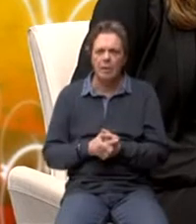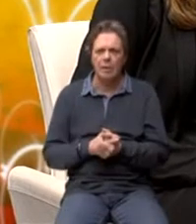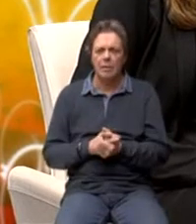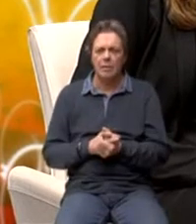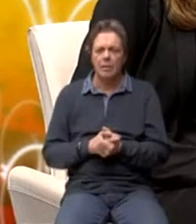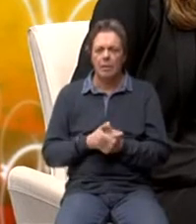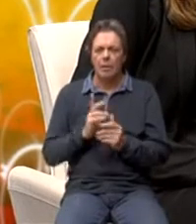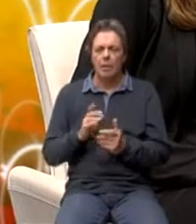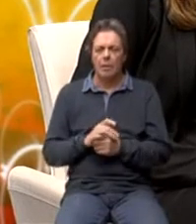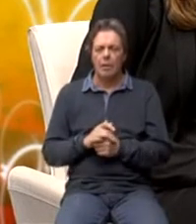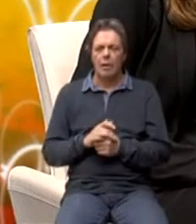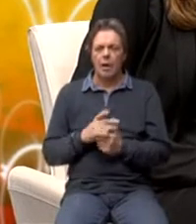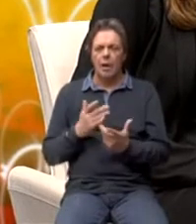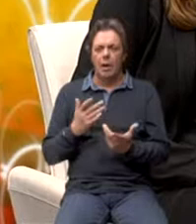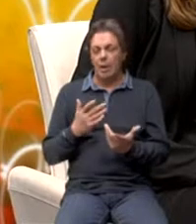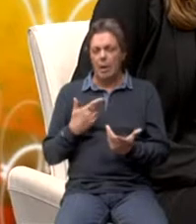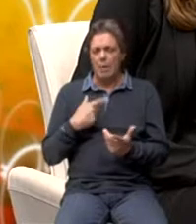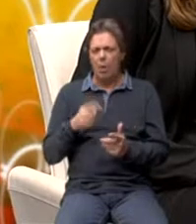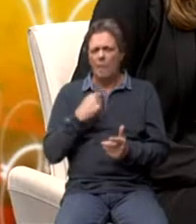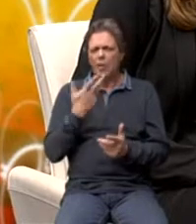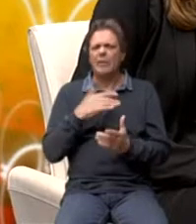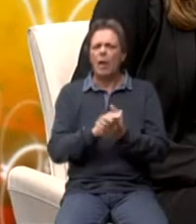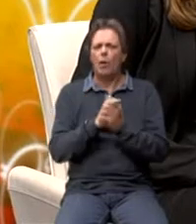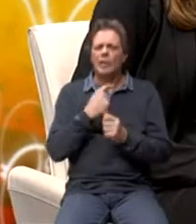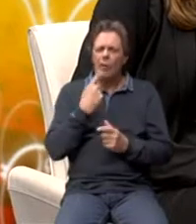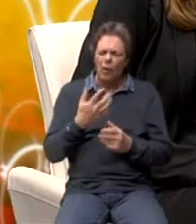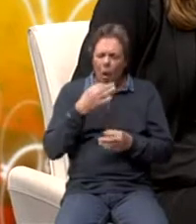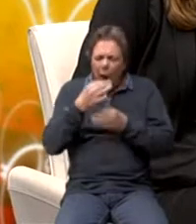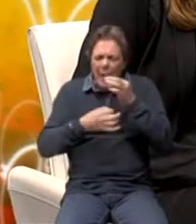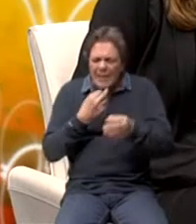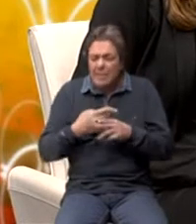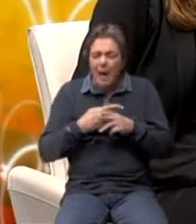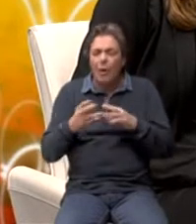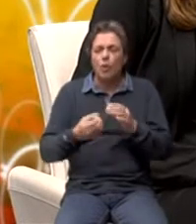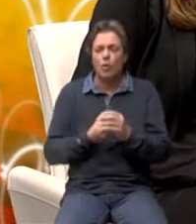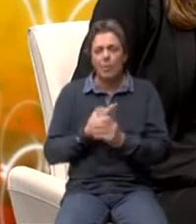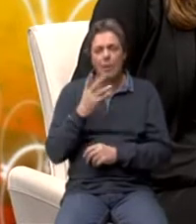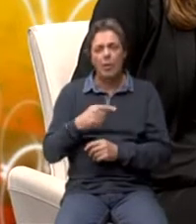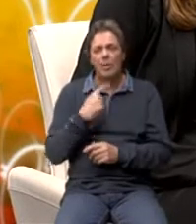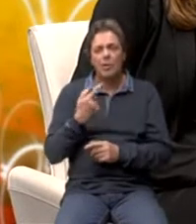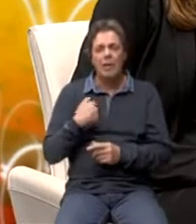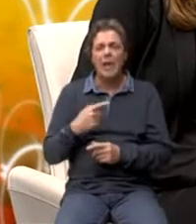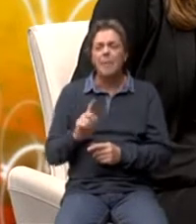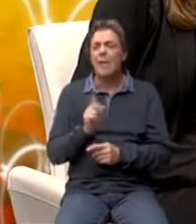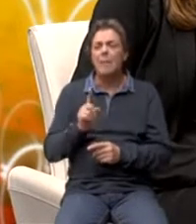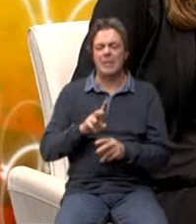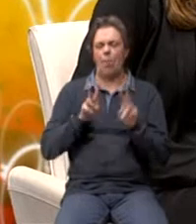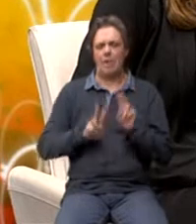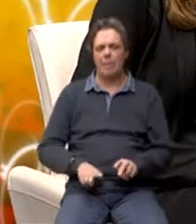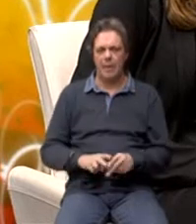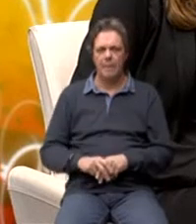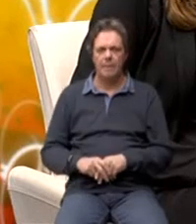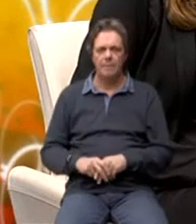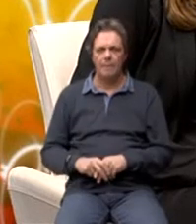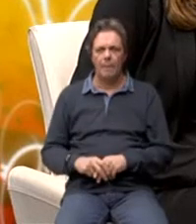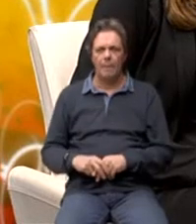i moram reći, kad je kolegica govorila o analizama ekoloških proizvoda, moram reći da ih mi nismo imali.